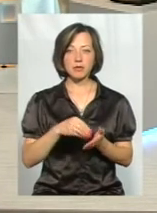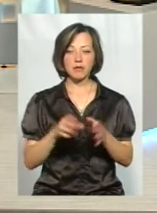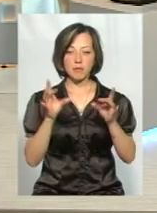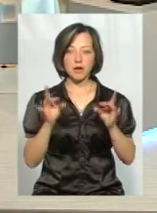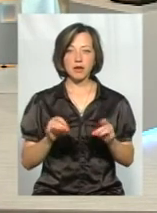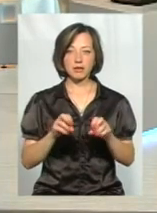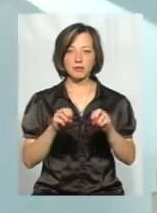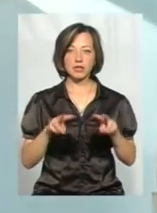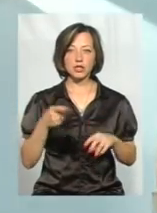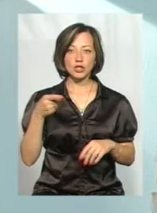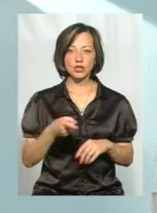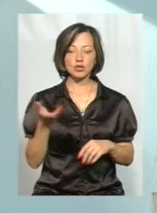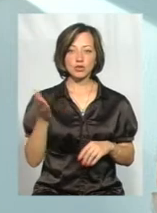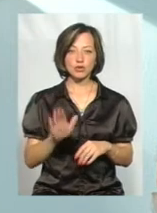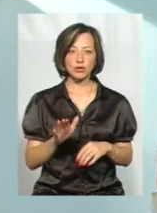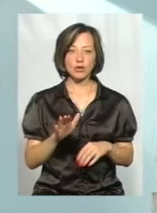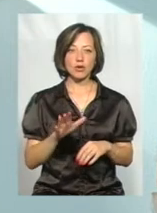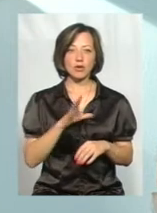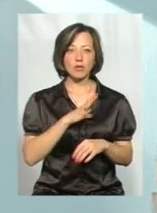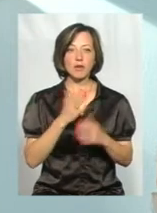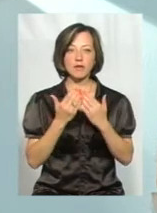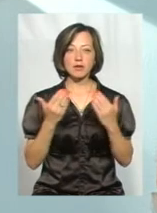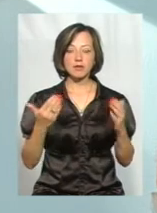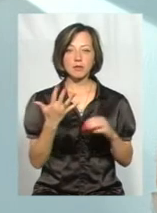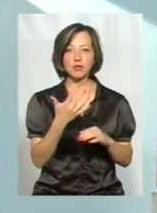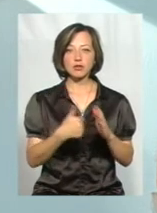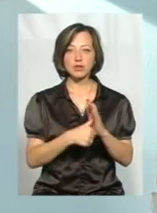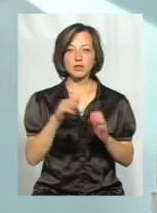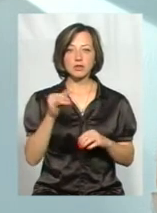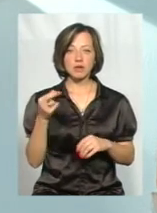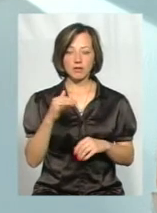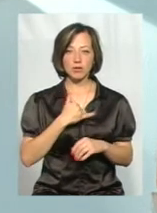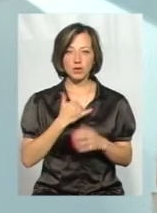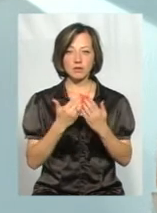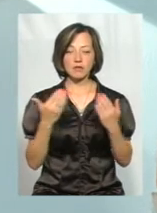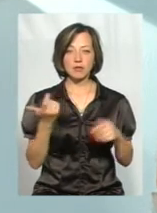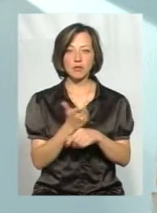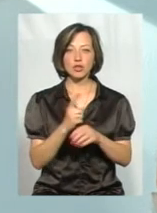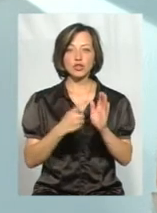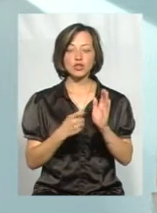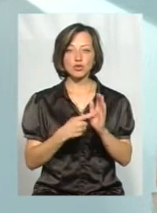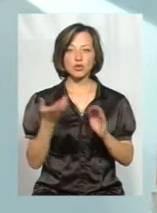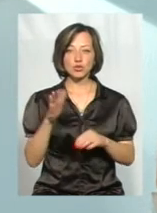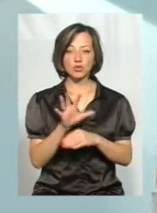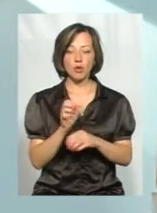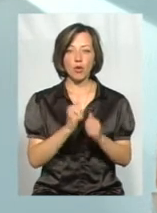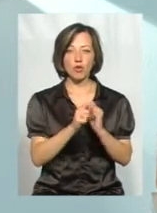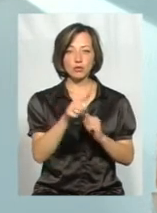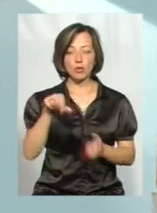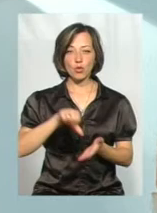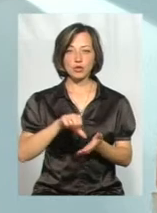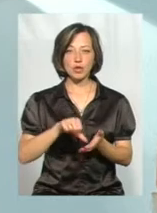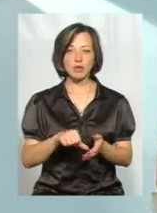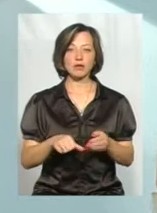пакети, 1000 штук, проводив виставку 5-6 травня у нас в Хмельницькому, було понад 600 собак. Угу. Ну і вже кожному учаснику